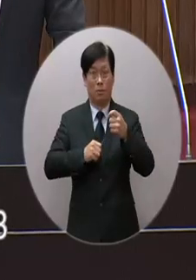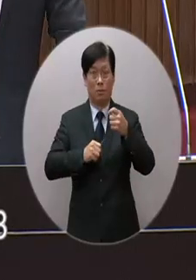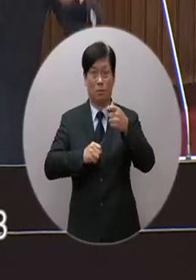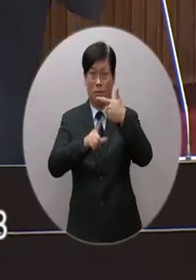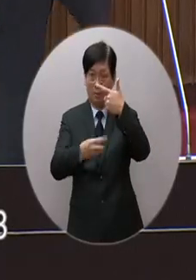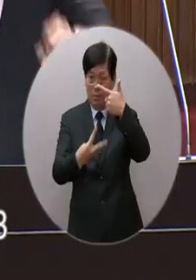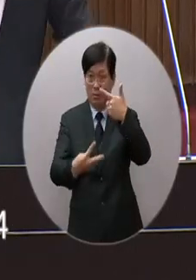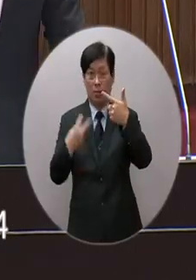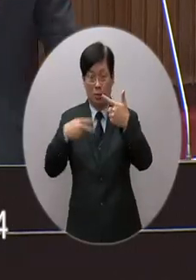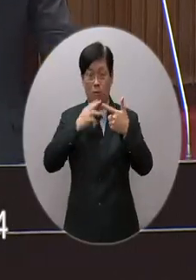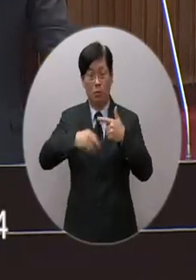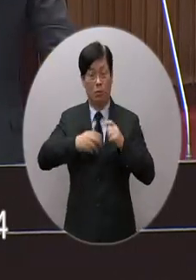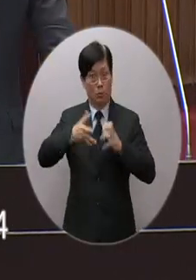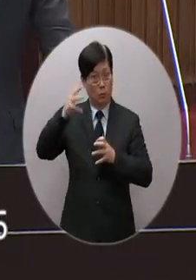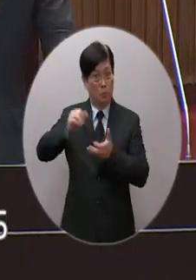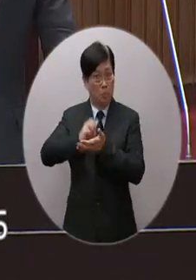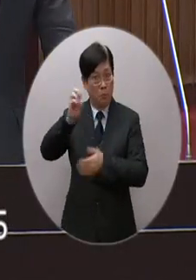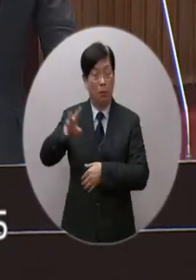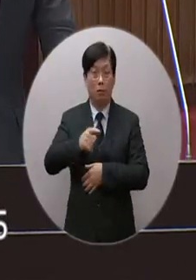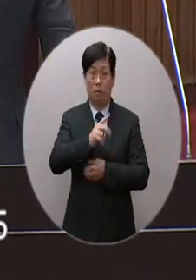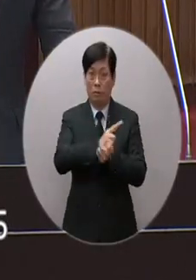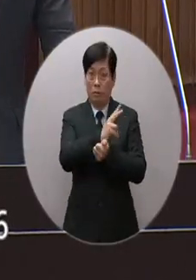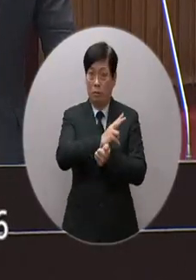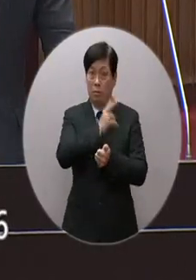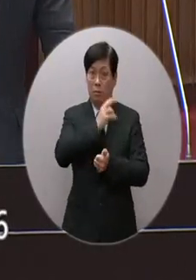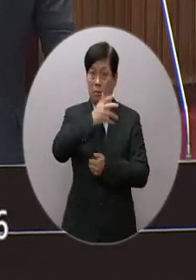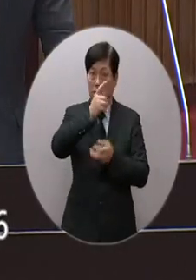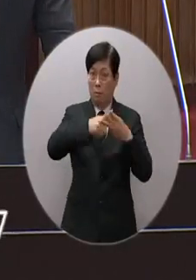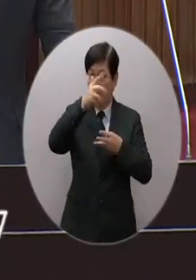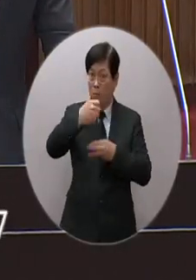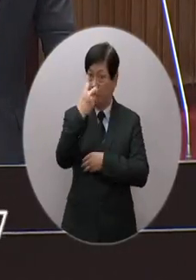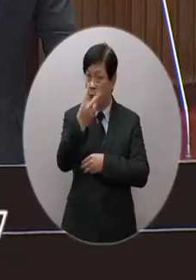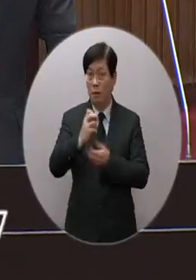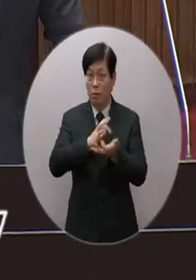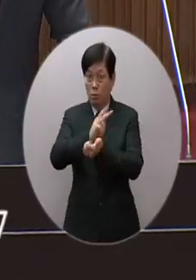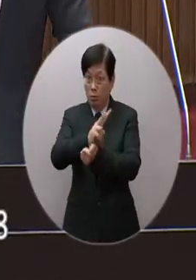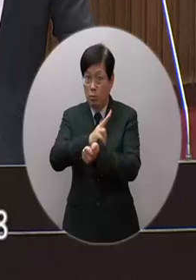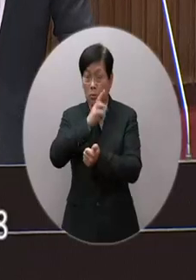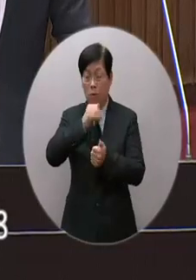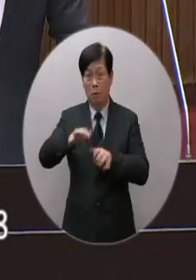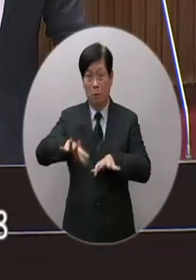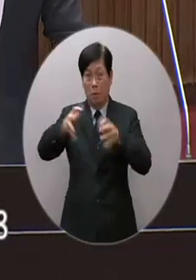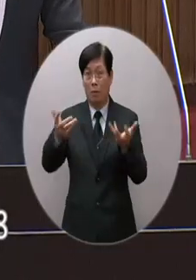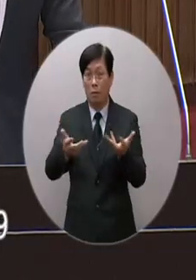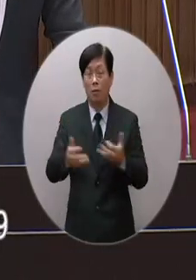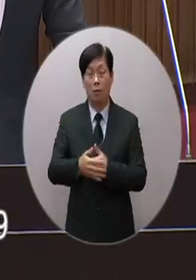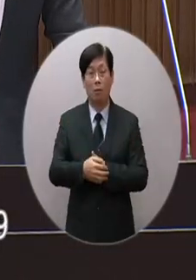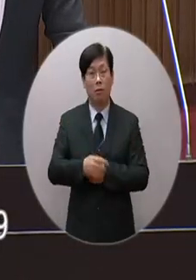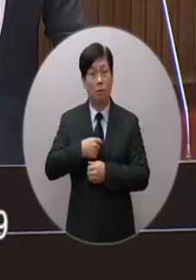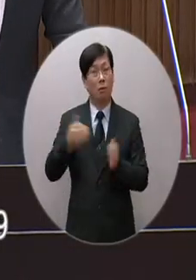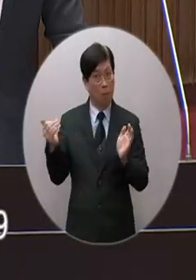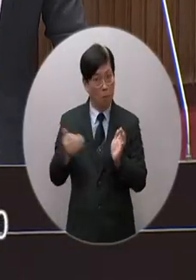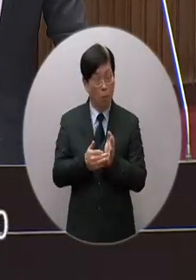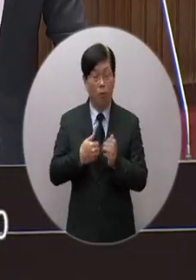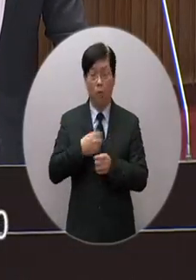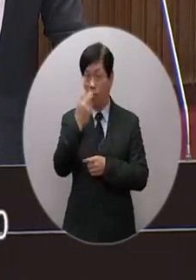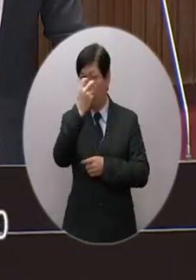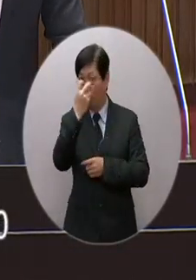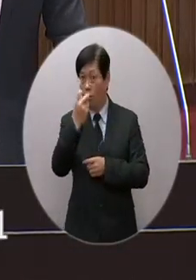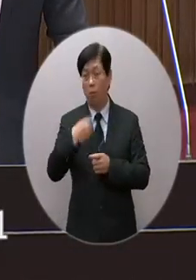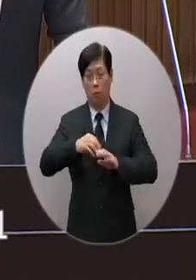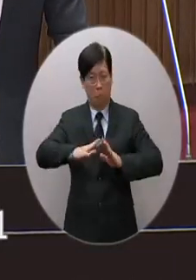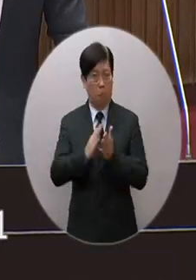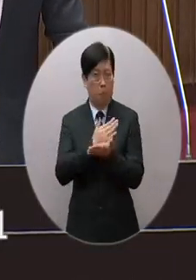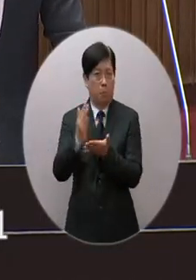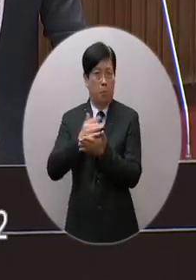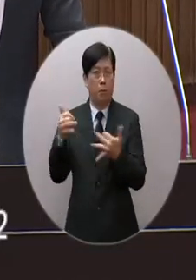2006、2007年的2006、2003，我还跟总统报告，林主委下乡去视察云林县最严重的灾情。下乡之后观察的是怎么赶快解决